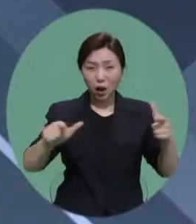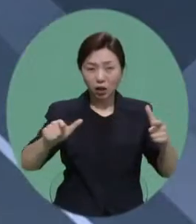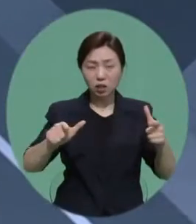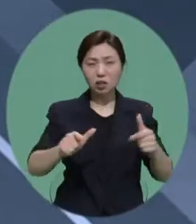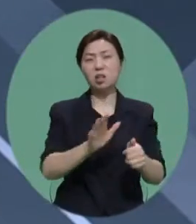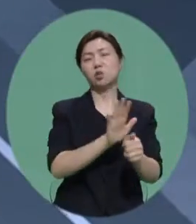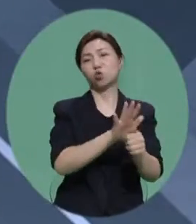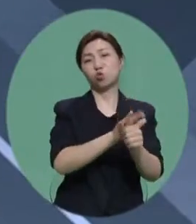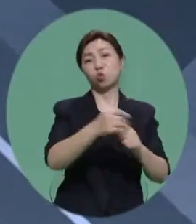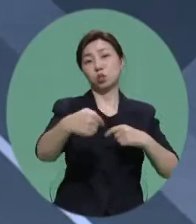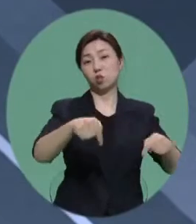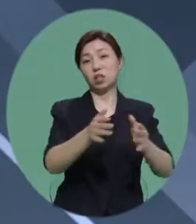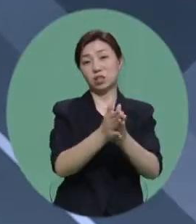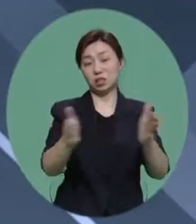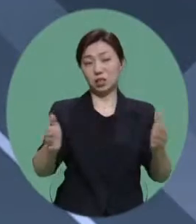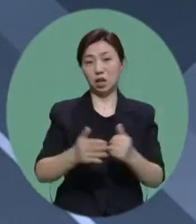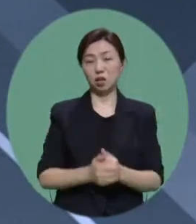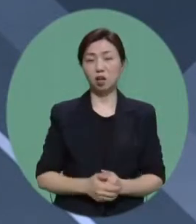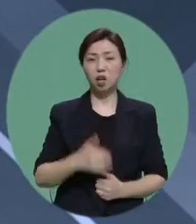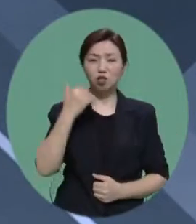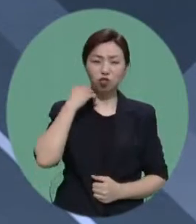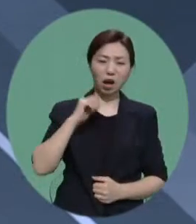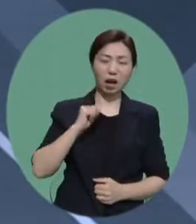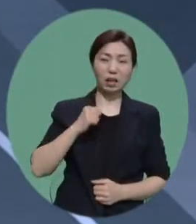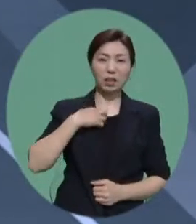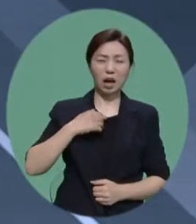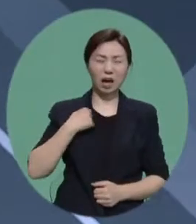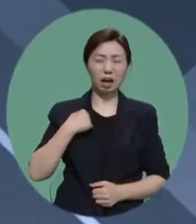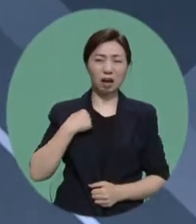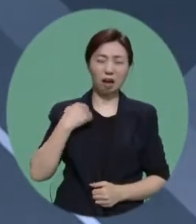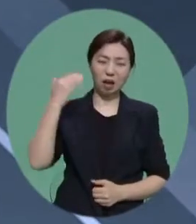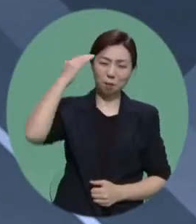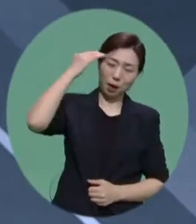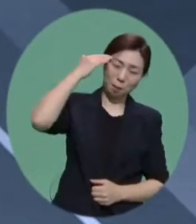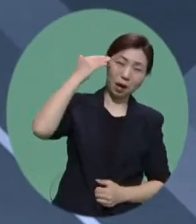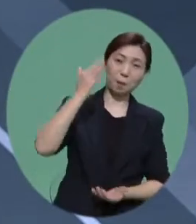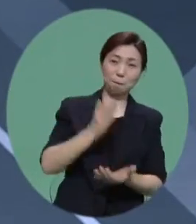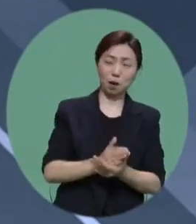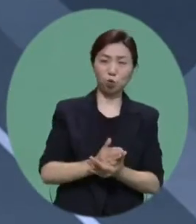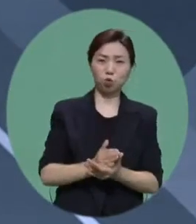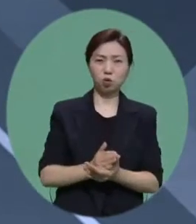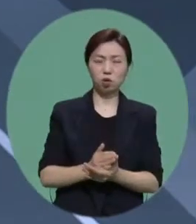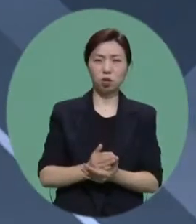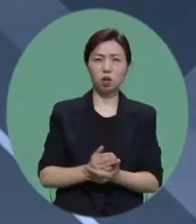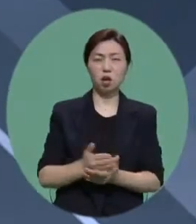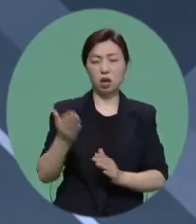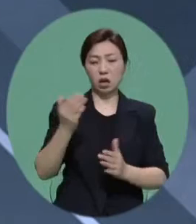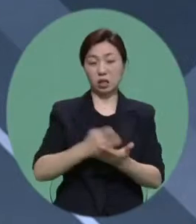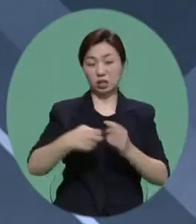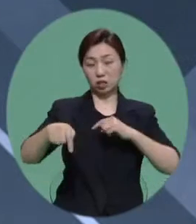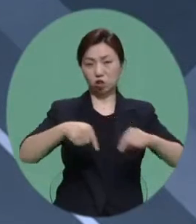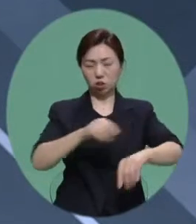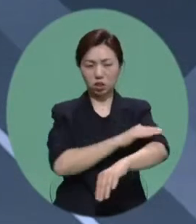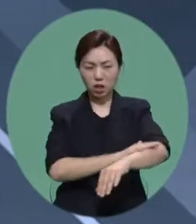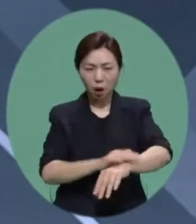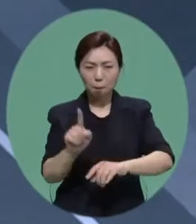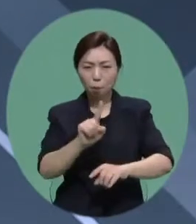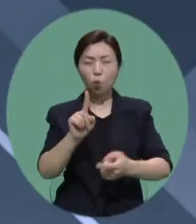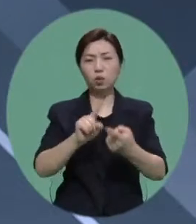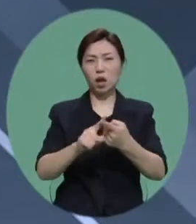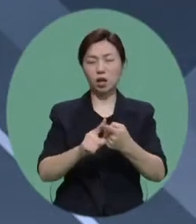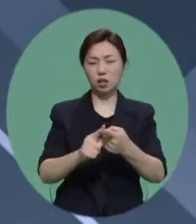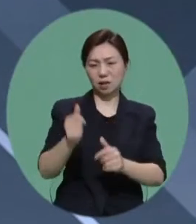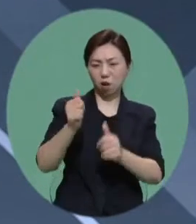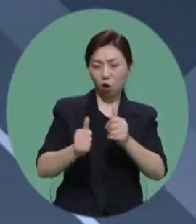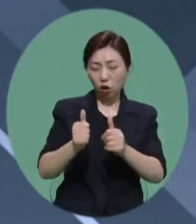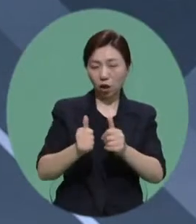이런 것이 아니라 국민을 위해서 누가 더 열심히 일하는 가를 실적을 가지고 경쟁하고 검증받는 것이어야 한다고 생각합니다